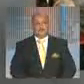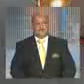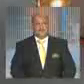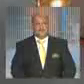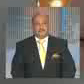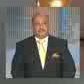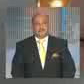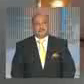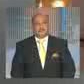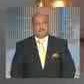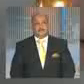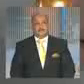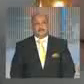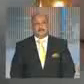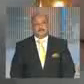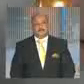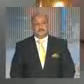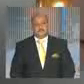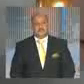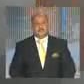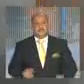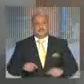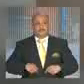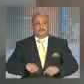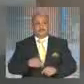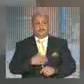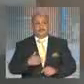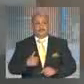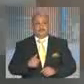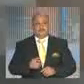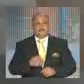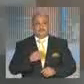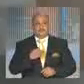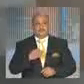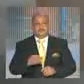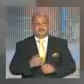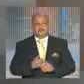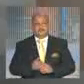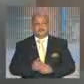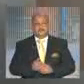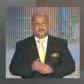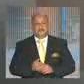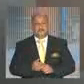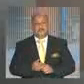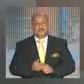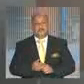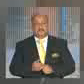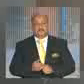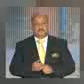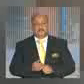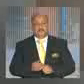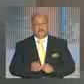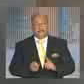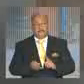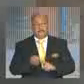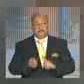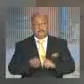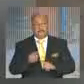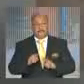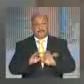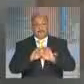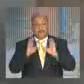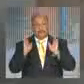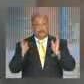هو مفتاح السلامة العلاجية. لك ثقافة غسل الايدي ماهيش طبيعية في أغلب الأحيان،